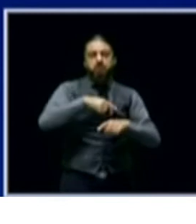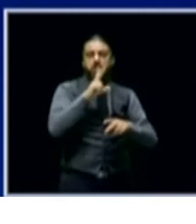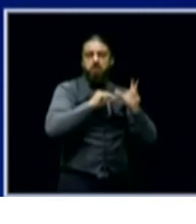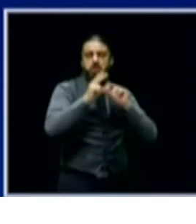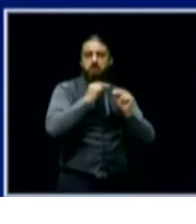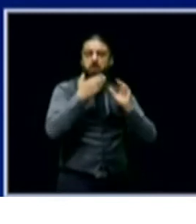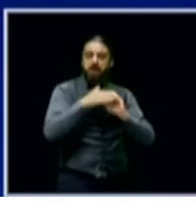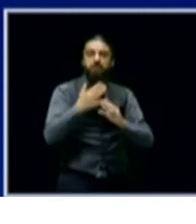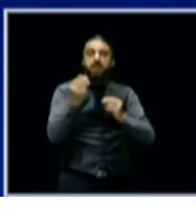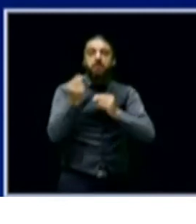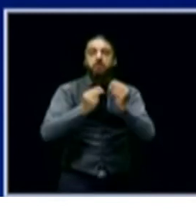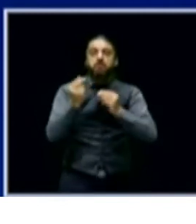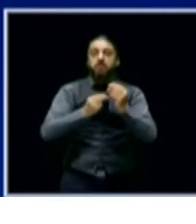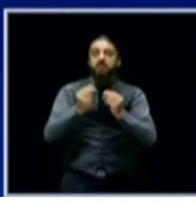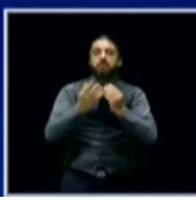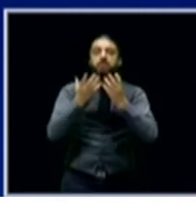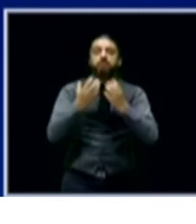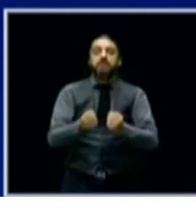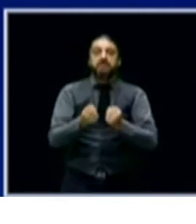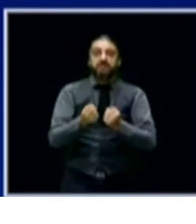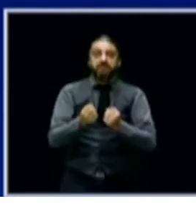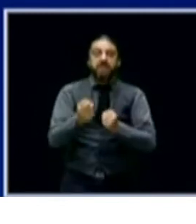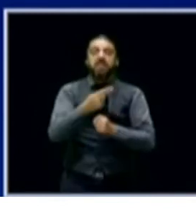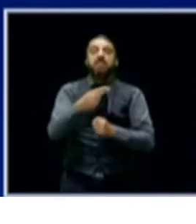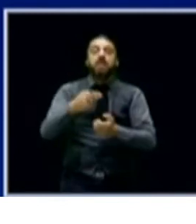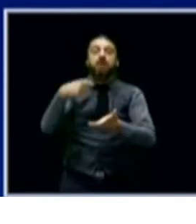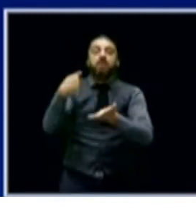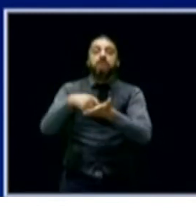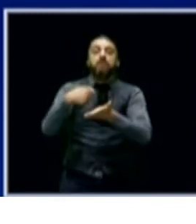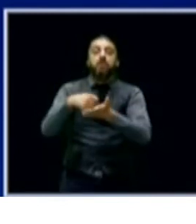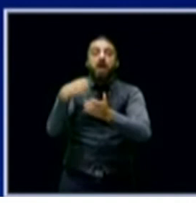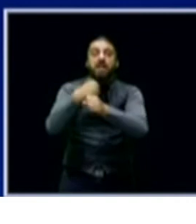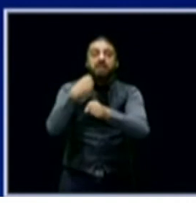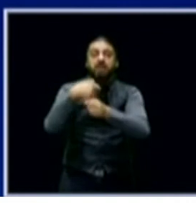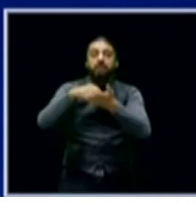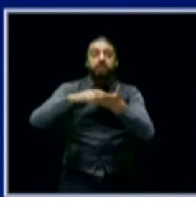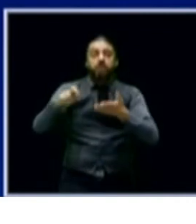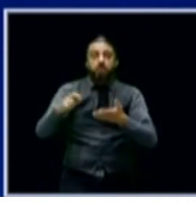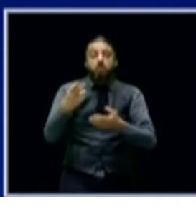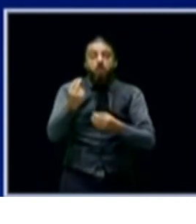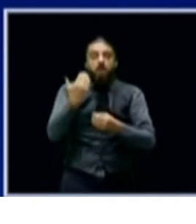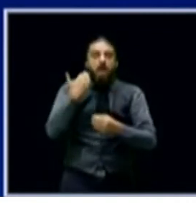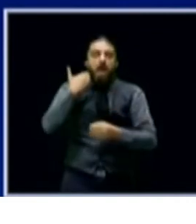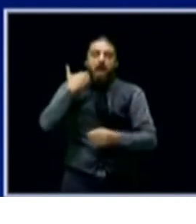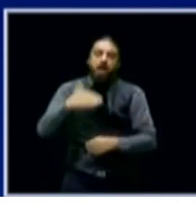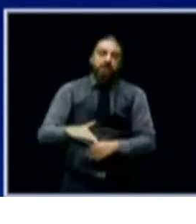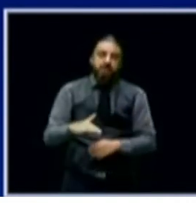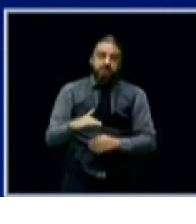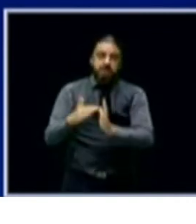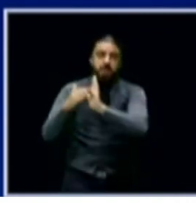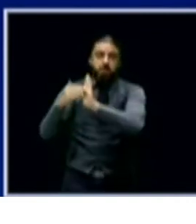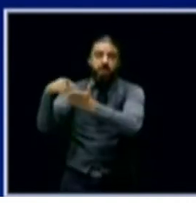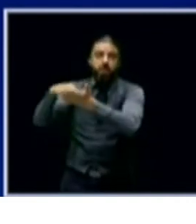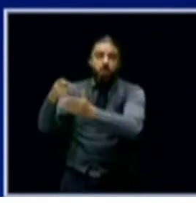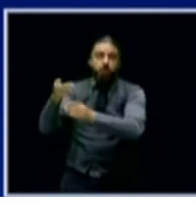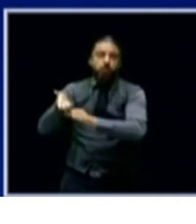υπάρχει πρόβλημα ως προς την φορολόγηση της εργασίας. Είναι πολύ ακριβή. Είναι ακριβή για τους εργαζόμενους,